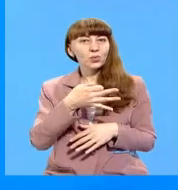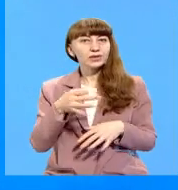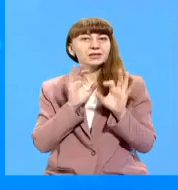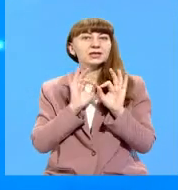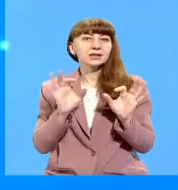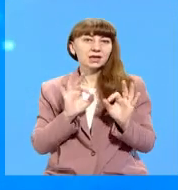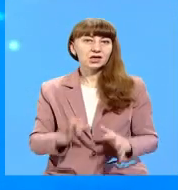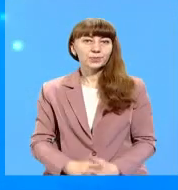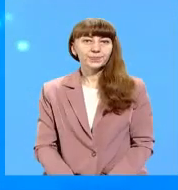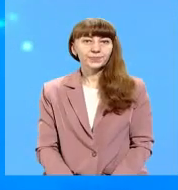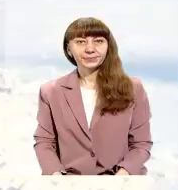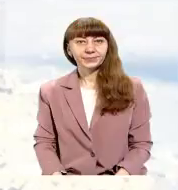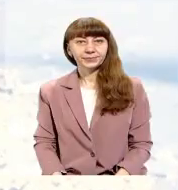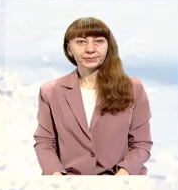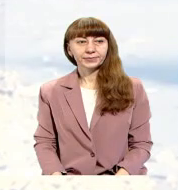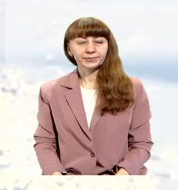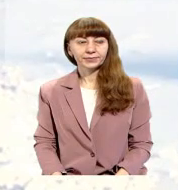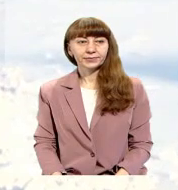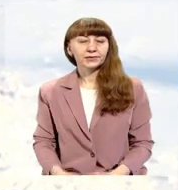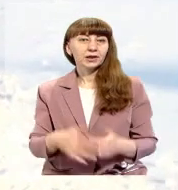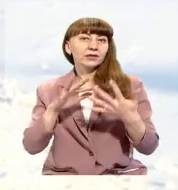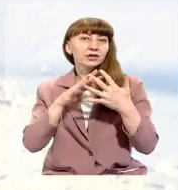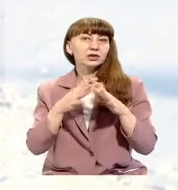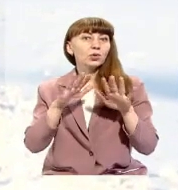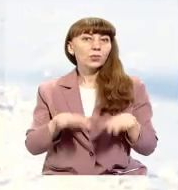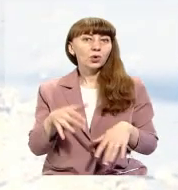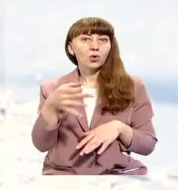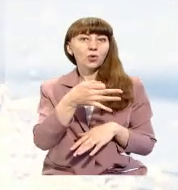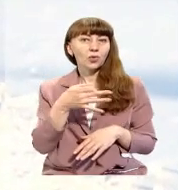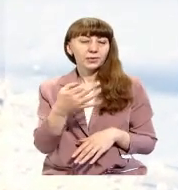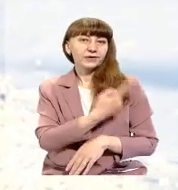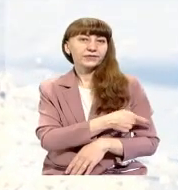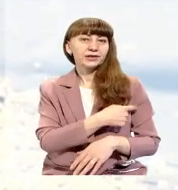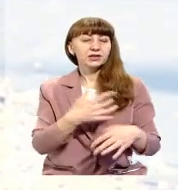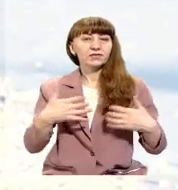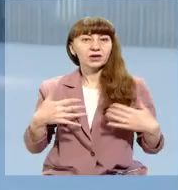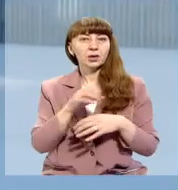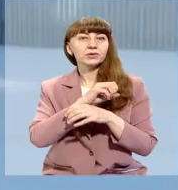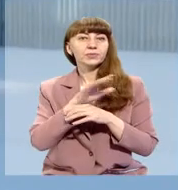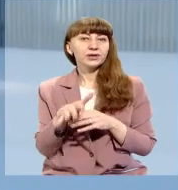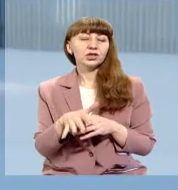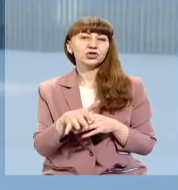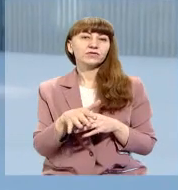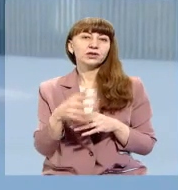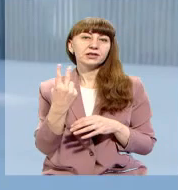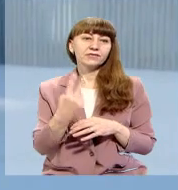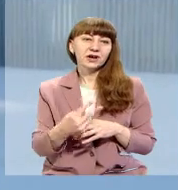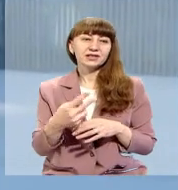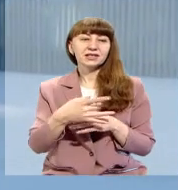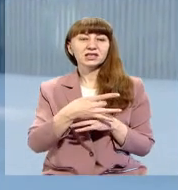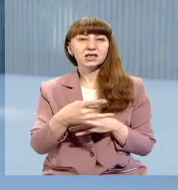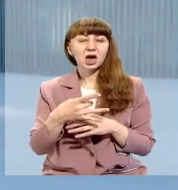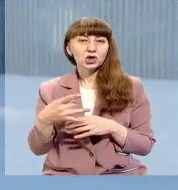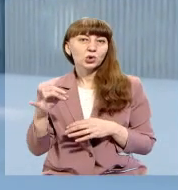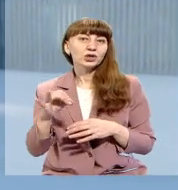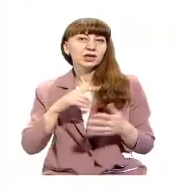расскажет Айдана Папанина населённых пунктах области ветеринарное обслуживание обеспечивают 20 районных